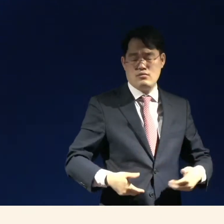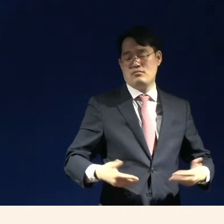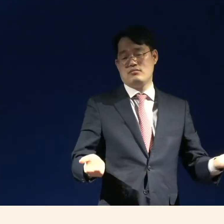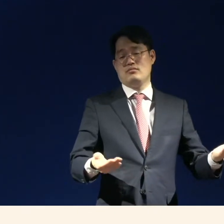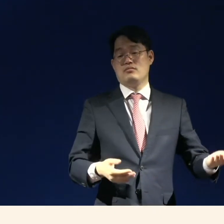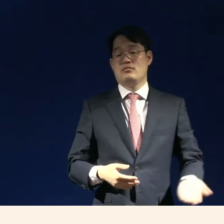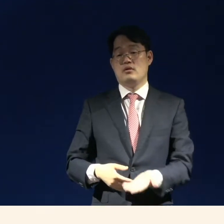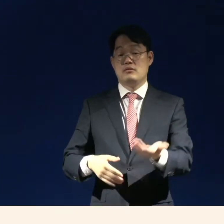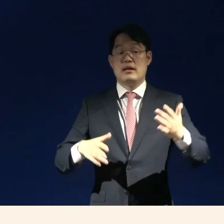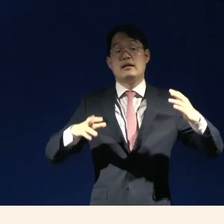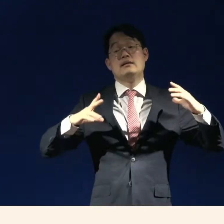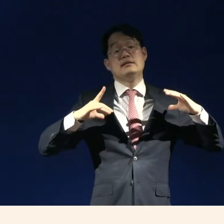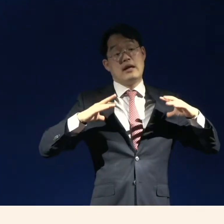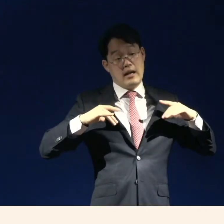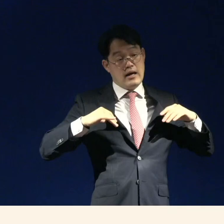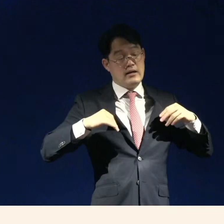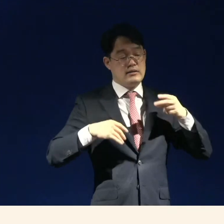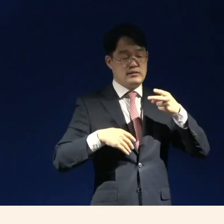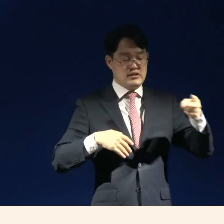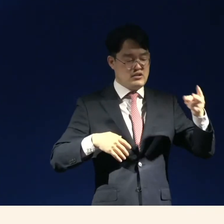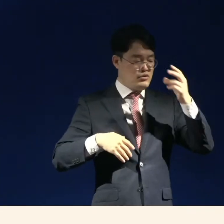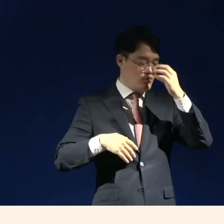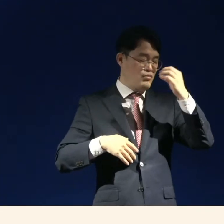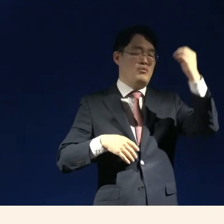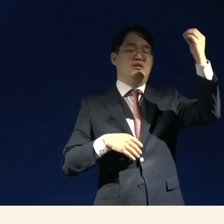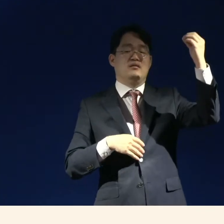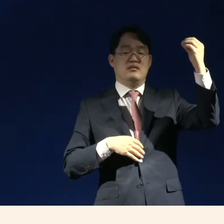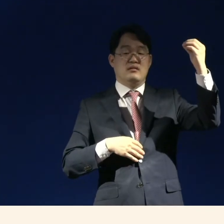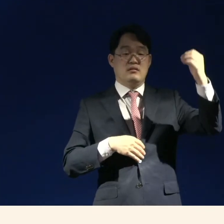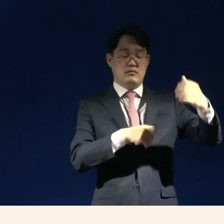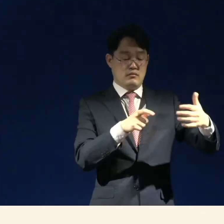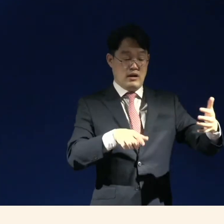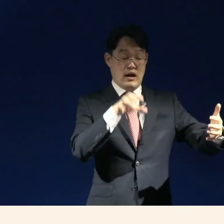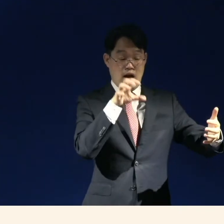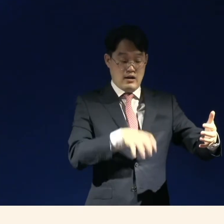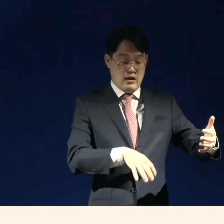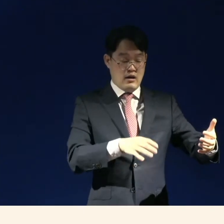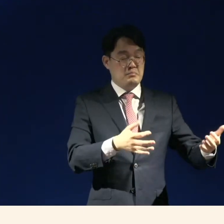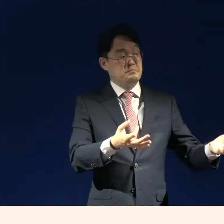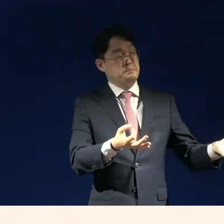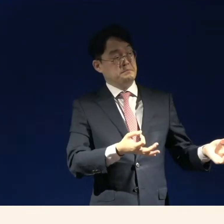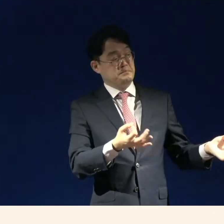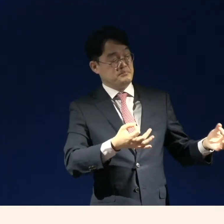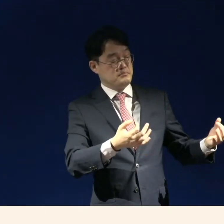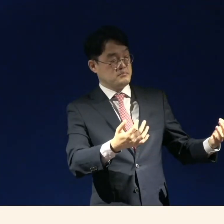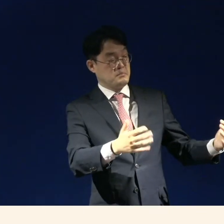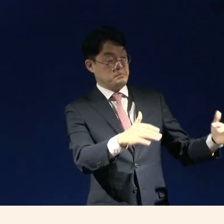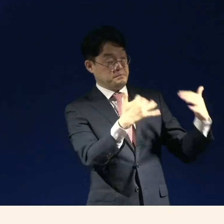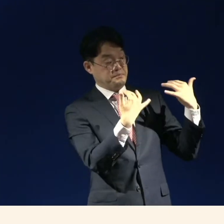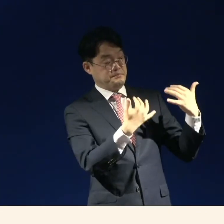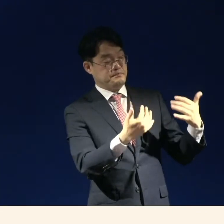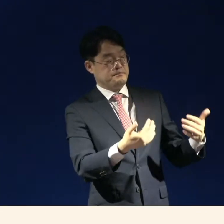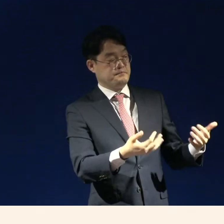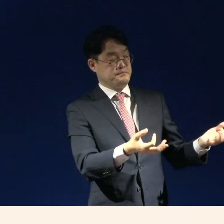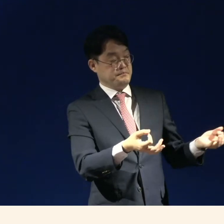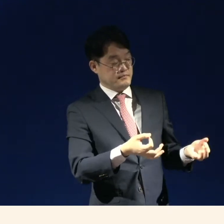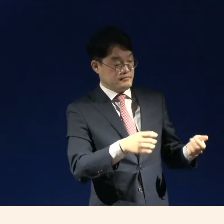교만입니다. 우리 안에 끊임없이 나를 주목시키려고 하고 나를 드러내려고